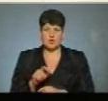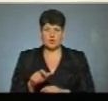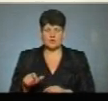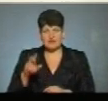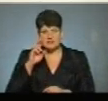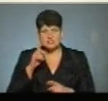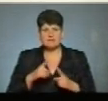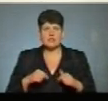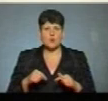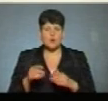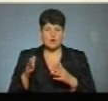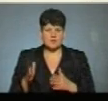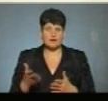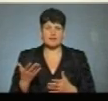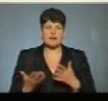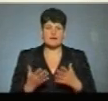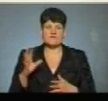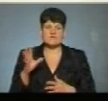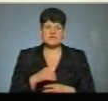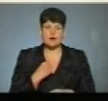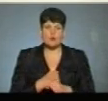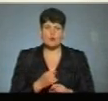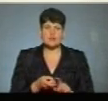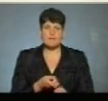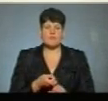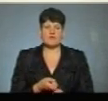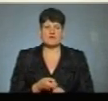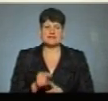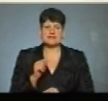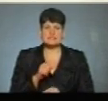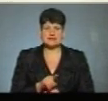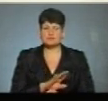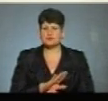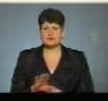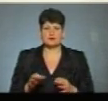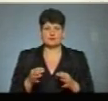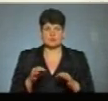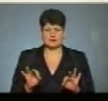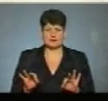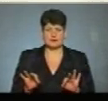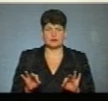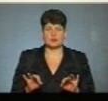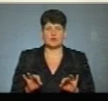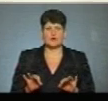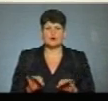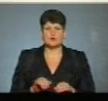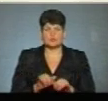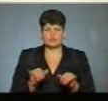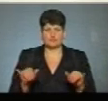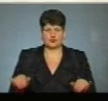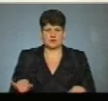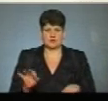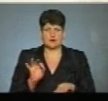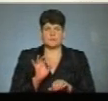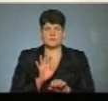відвідування людей державних органів, але вся робота зараз пов'язана тільки з тим, щоб ми не допустили розповсюдження COVID-19.